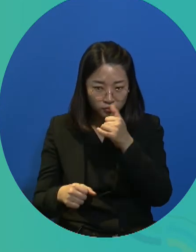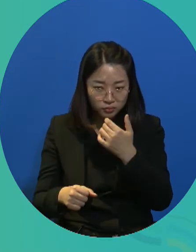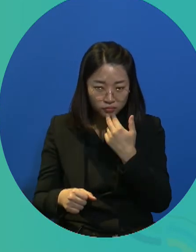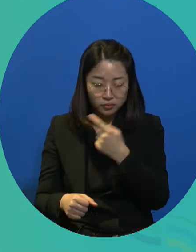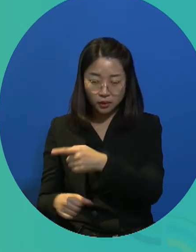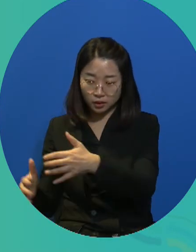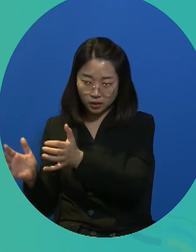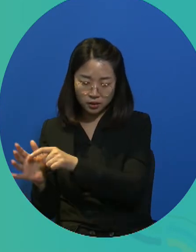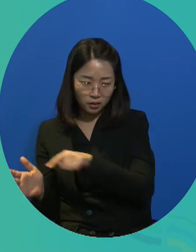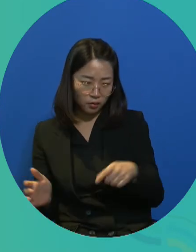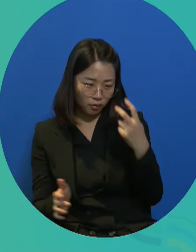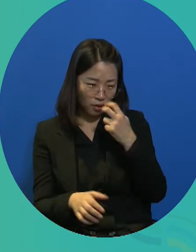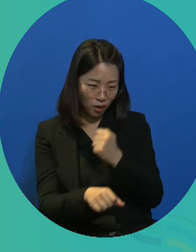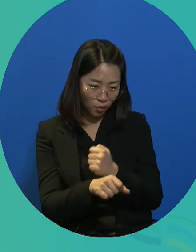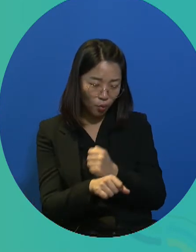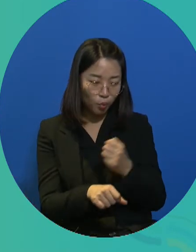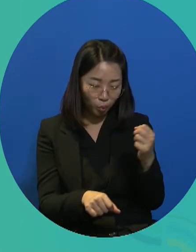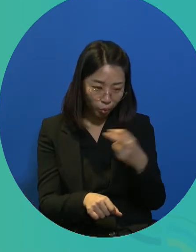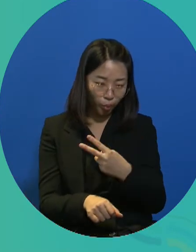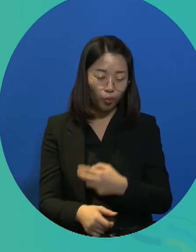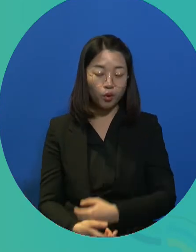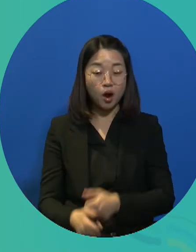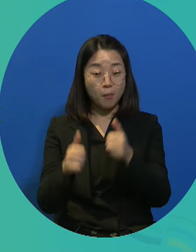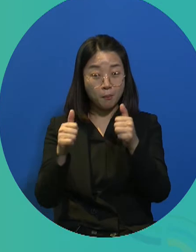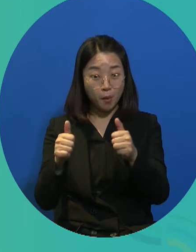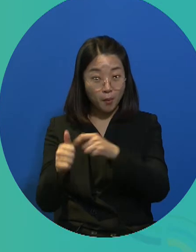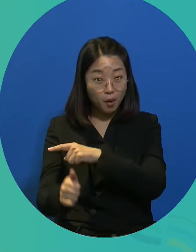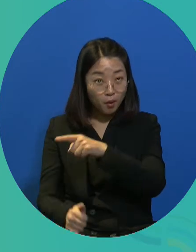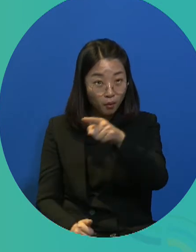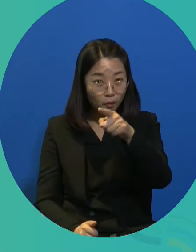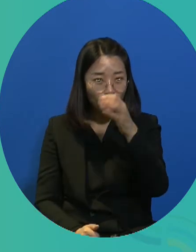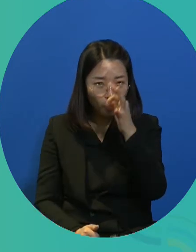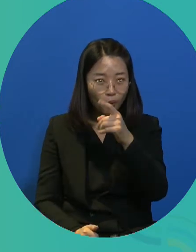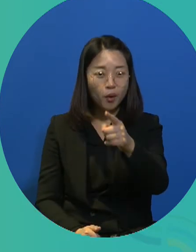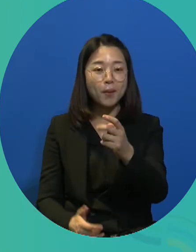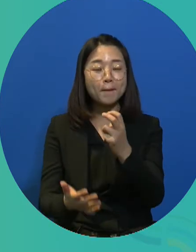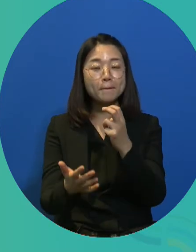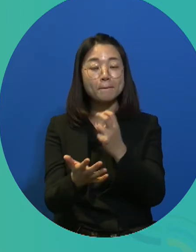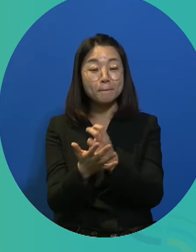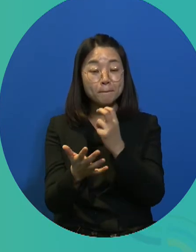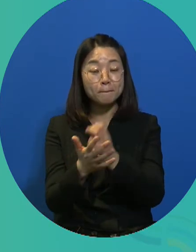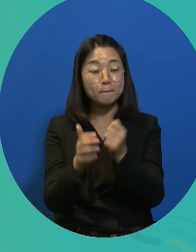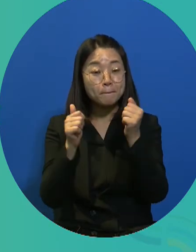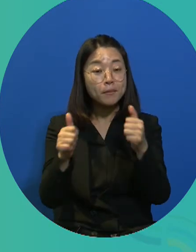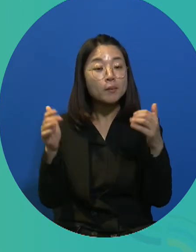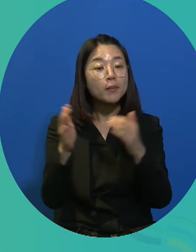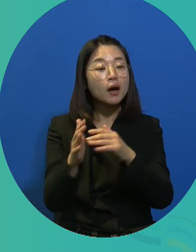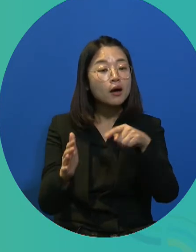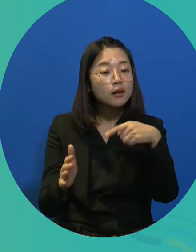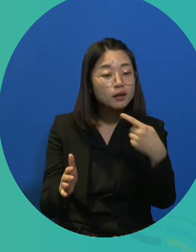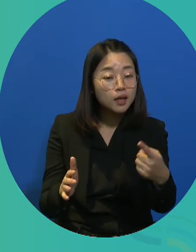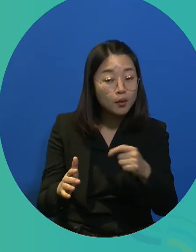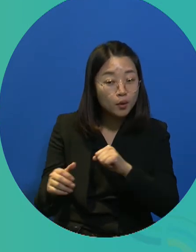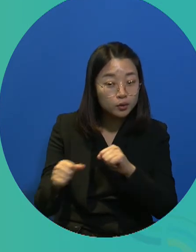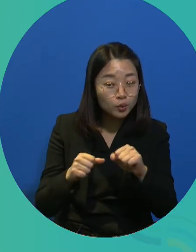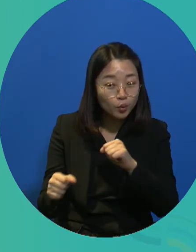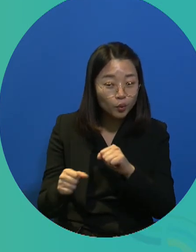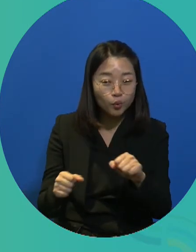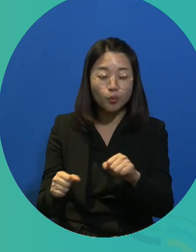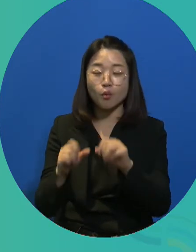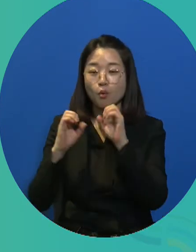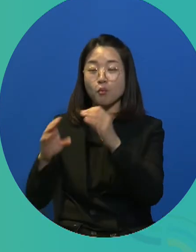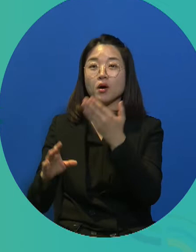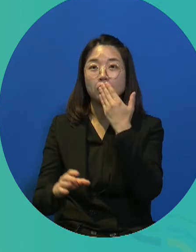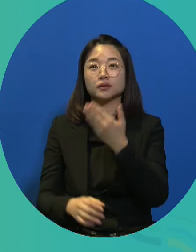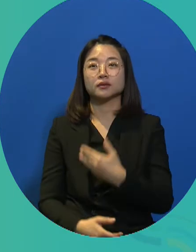감독을 하고 위원회와 국내 법원들의 결정내나 판례 등을 대중에 배포하는 역할을 수행할 수도 있을